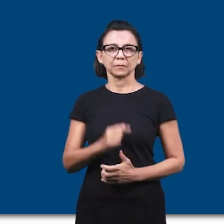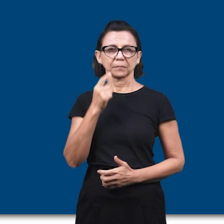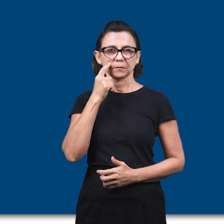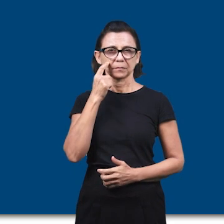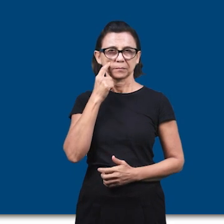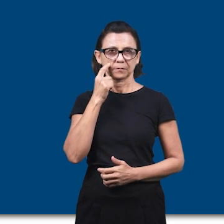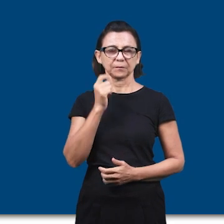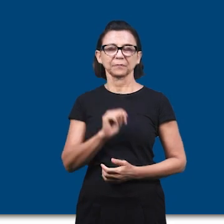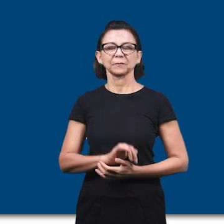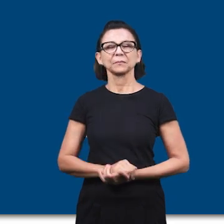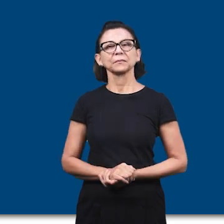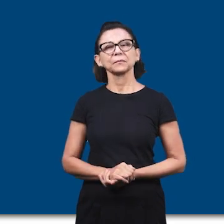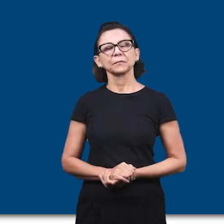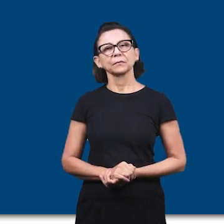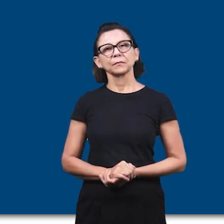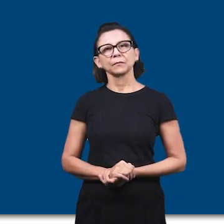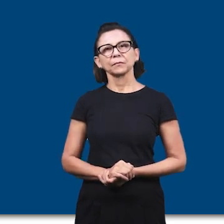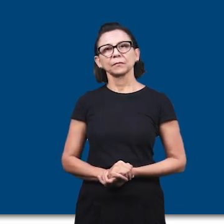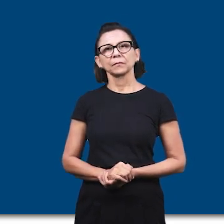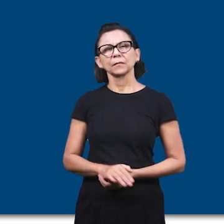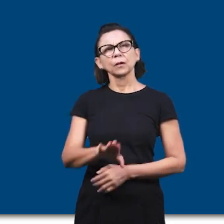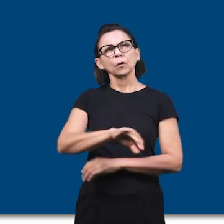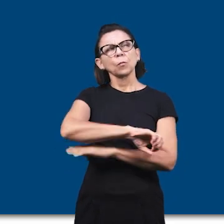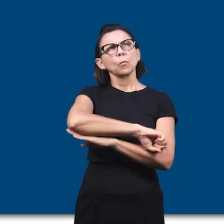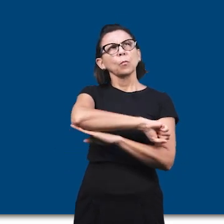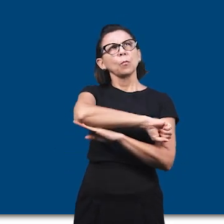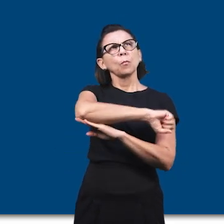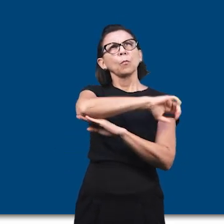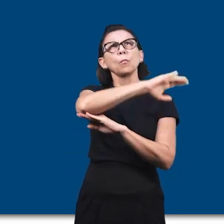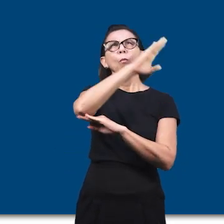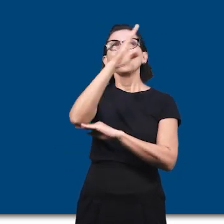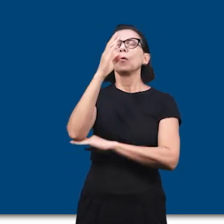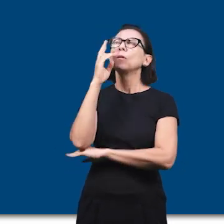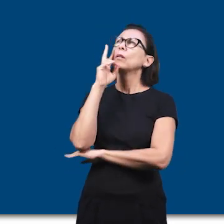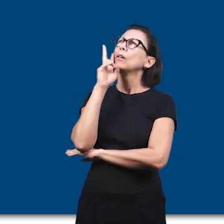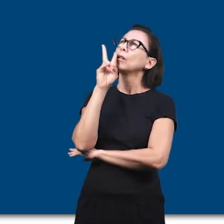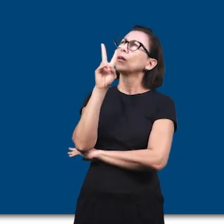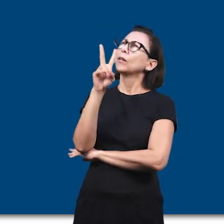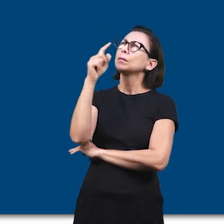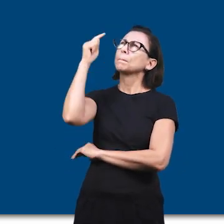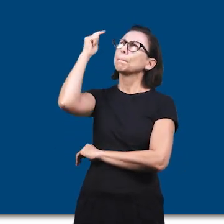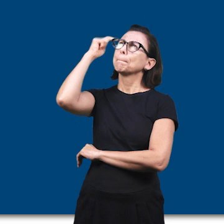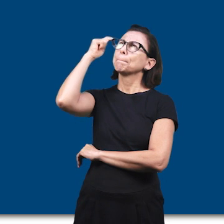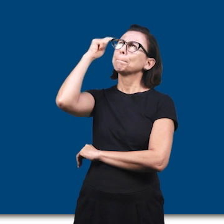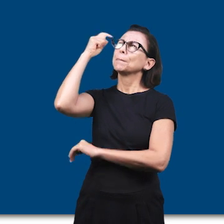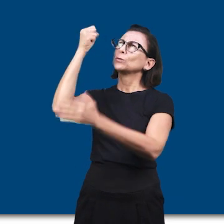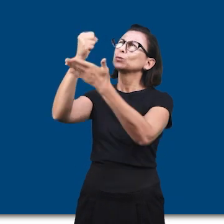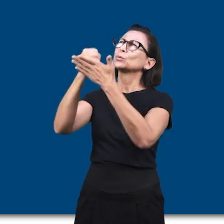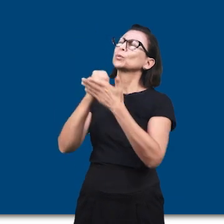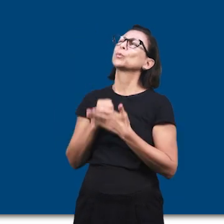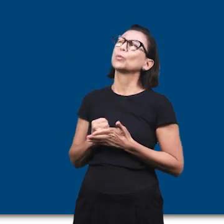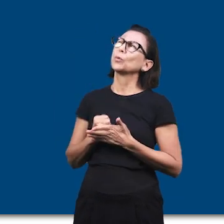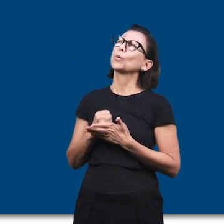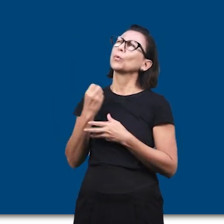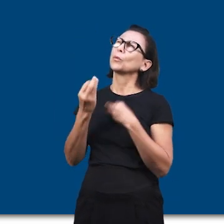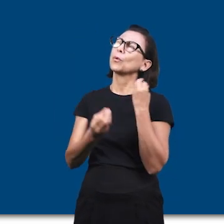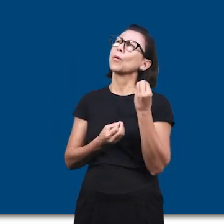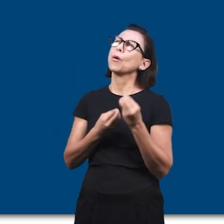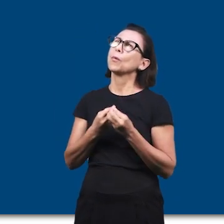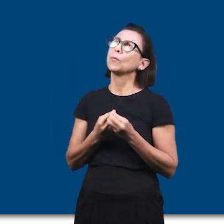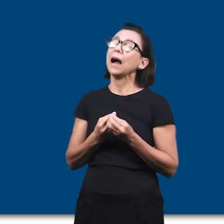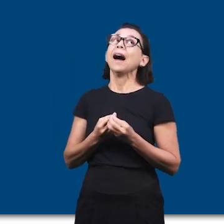на экране. «Возвожу очи мои к горам». Откуда придет помощь